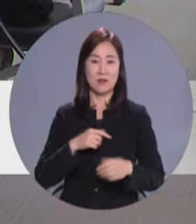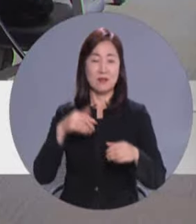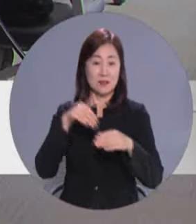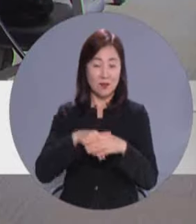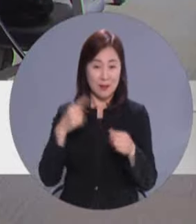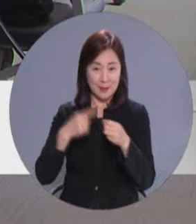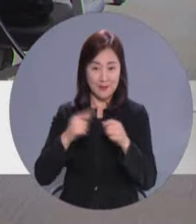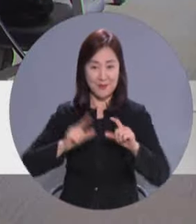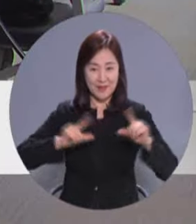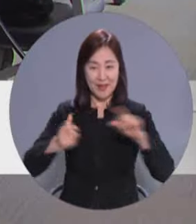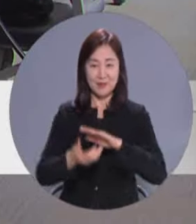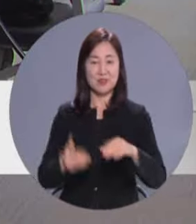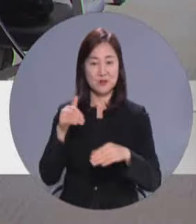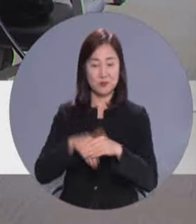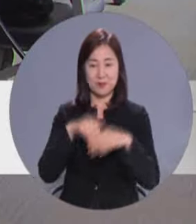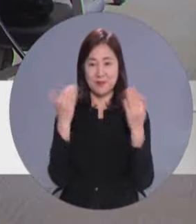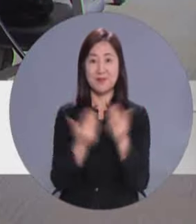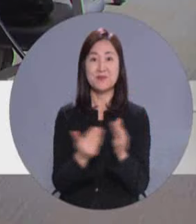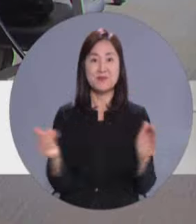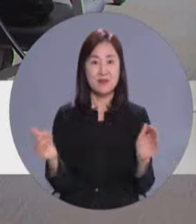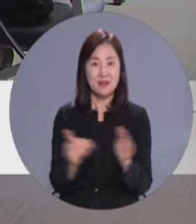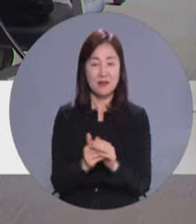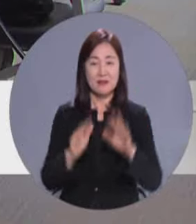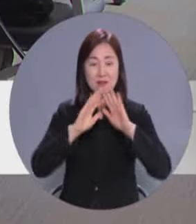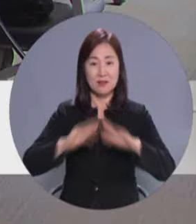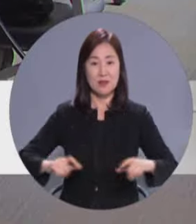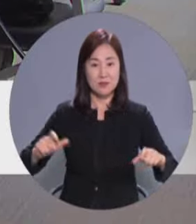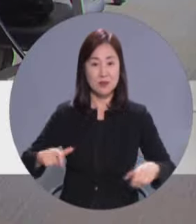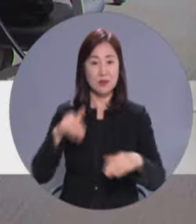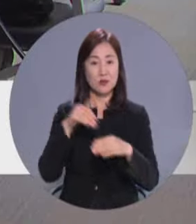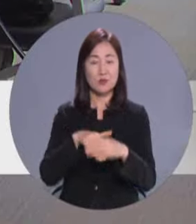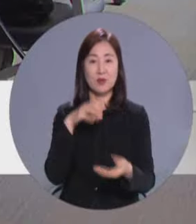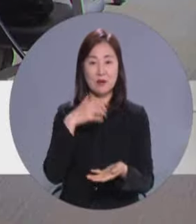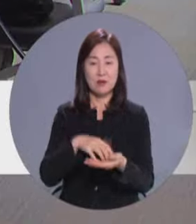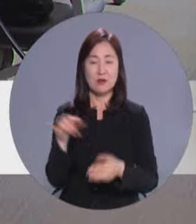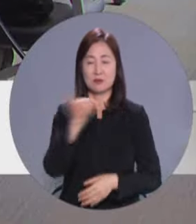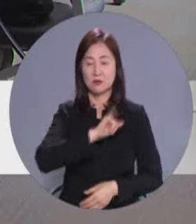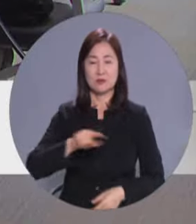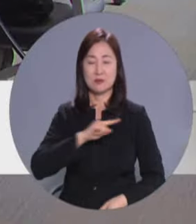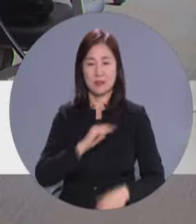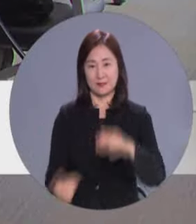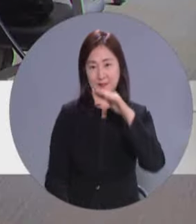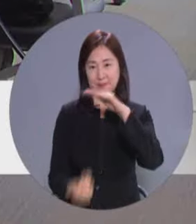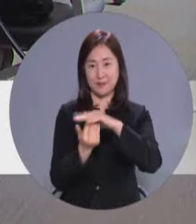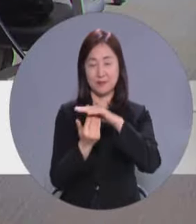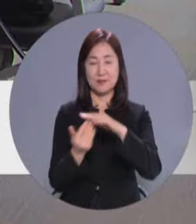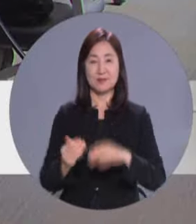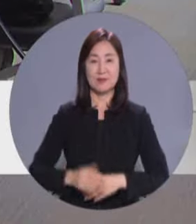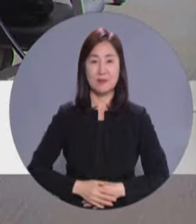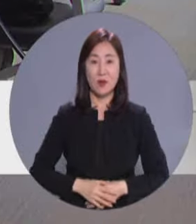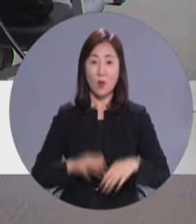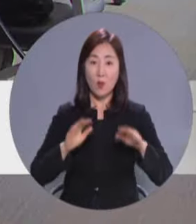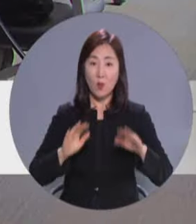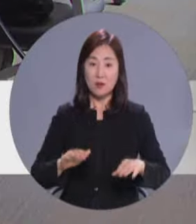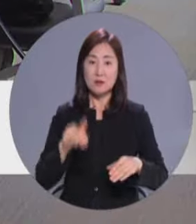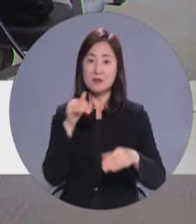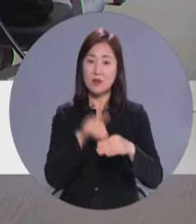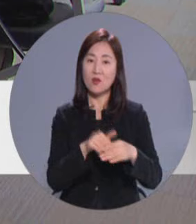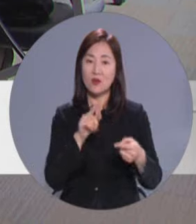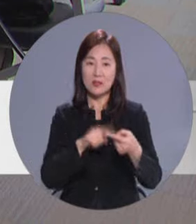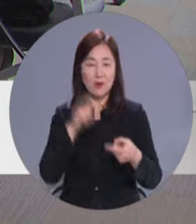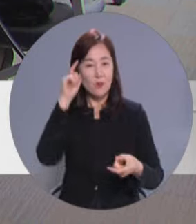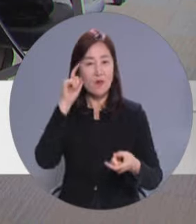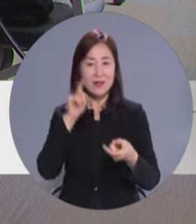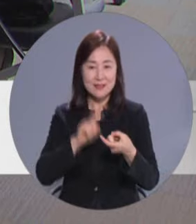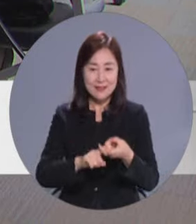투표가 끝났습니다 전남지역 사전 투표율은 전국 최고치를 기록했습니다 이번 총선에 대한 높은